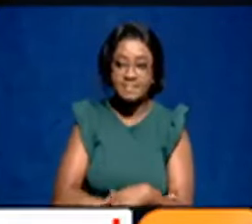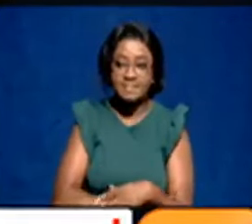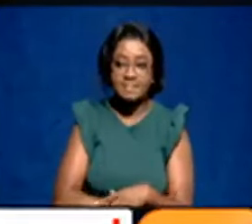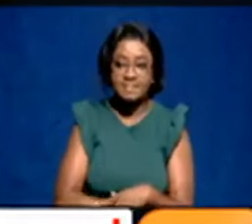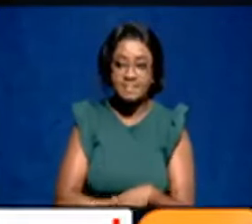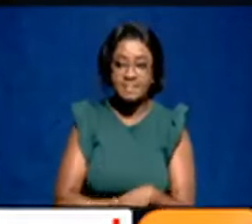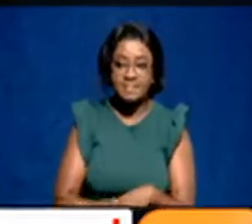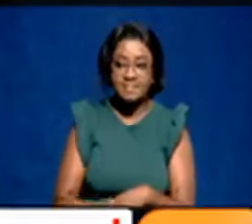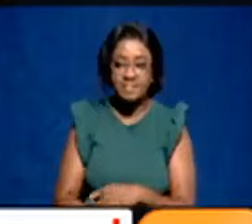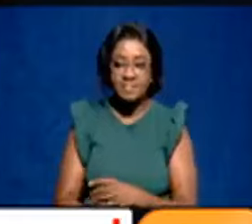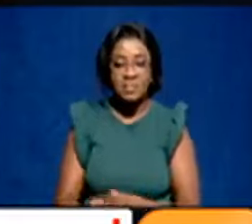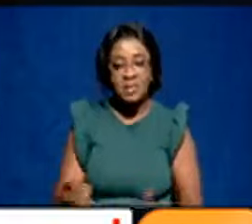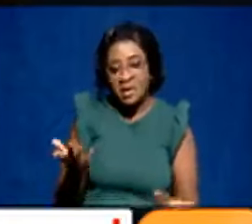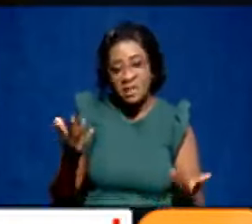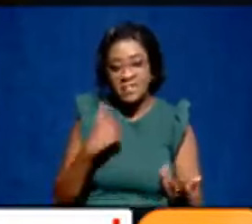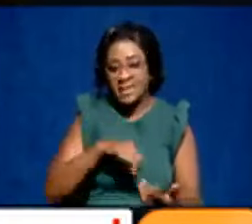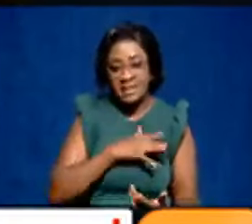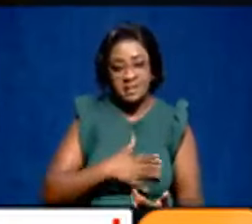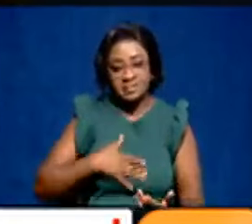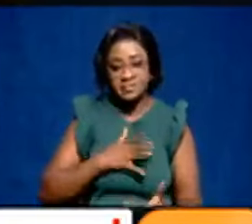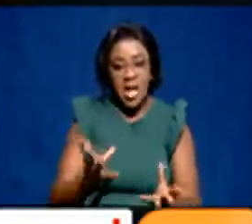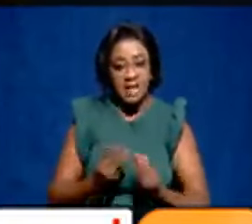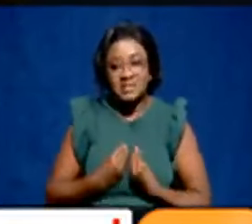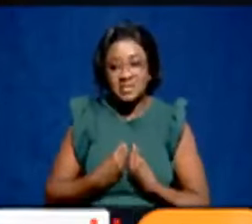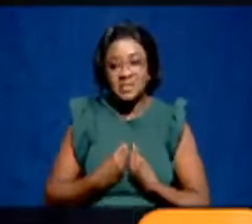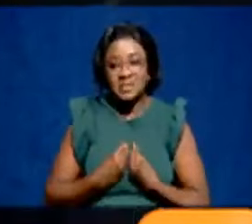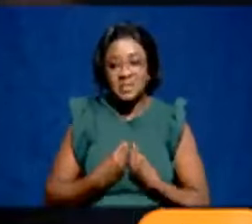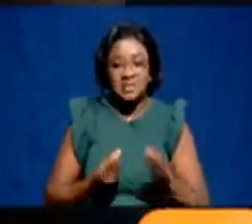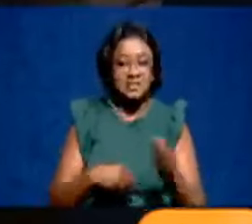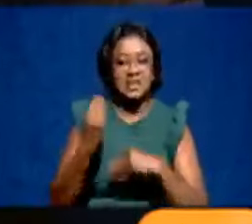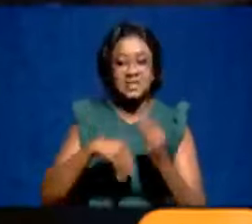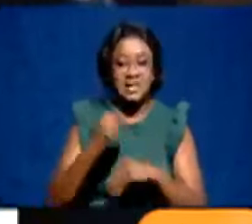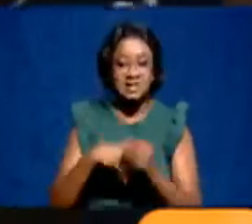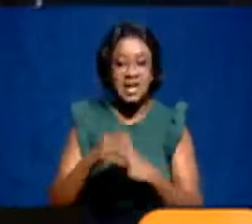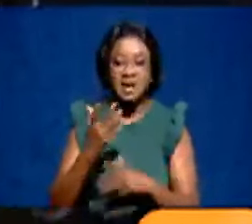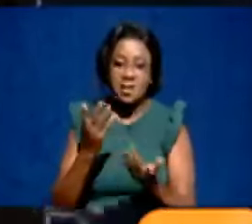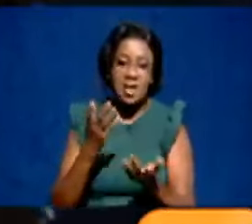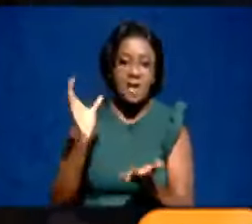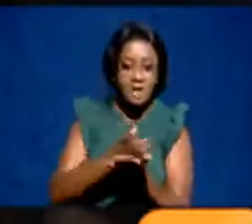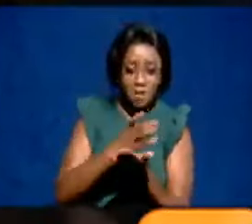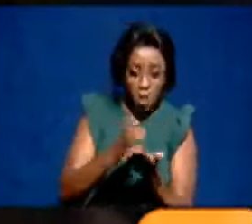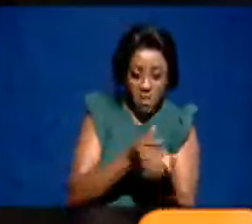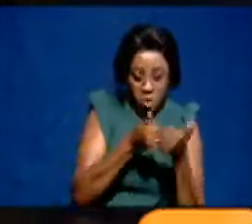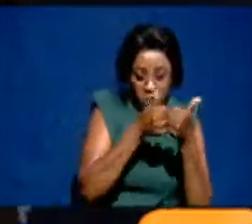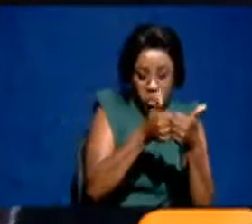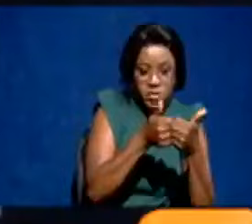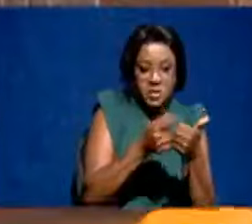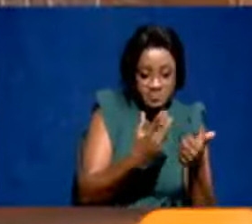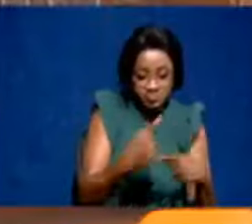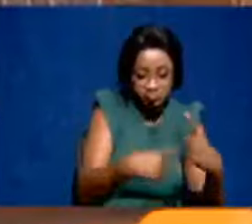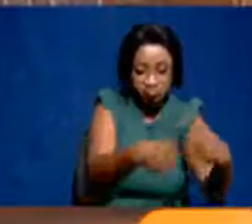pombe zimekubalishwa, watu wa enjoy life, bora tu wajue kuna pombe ile baya na pombe